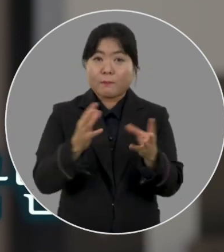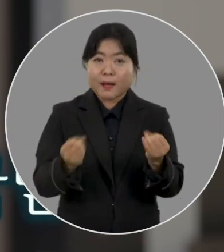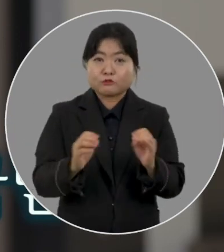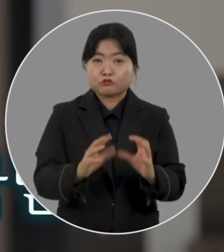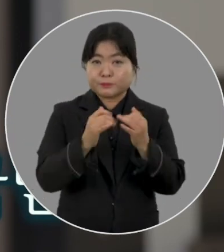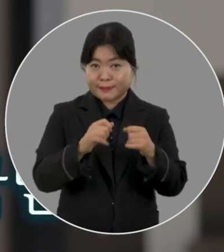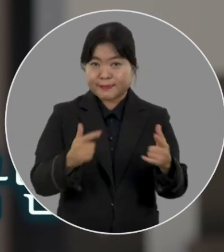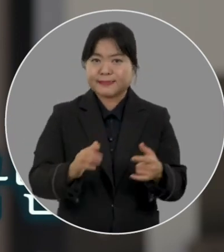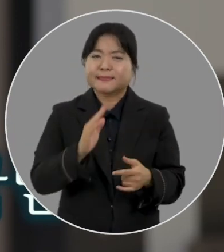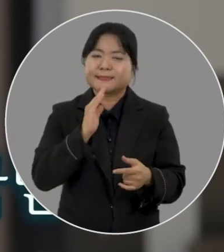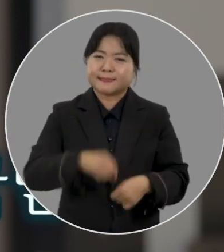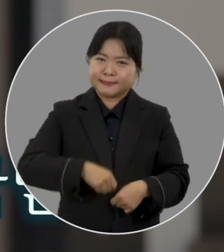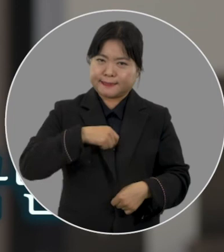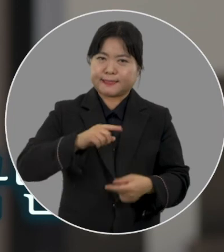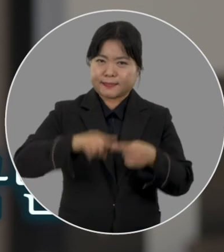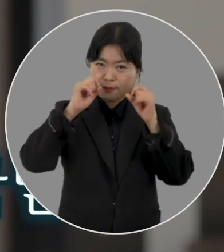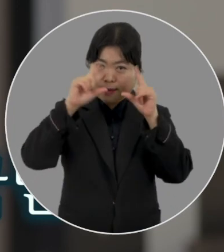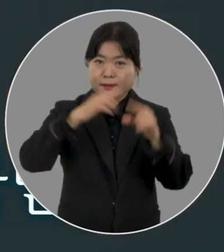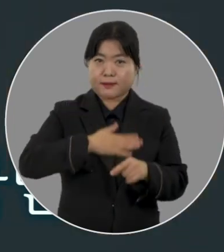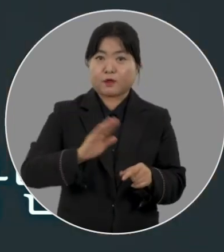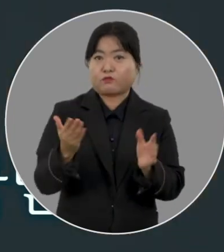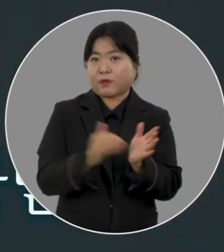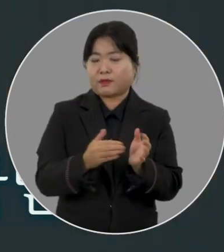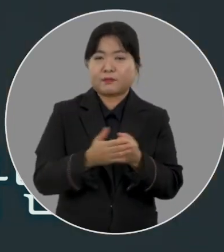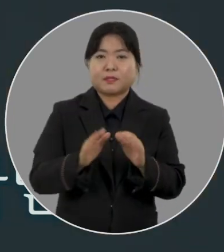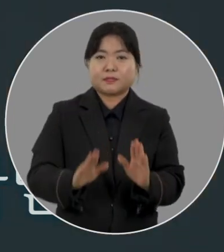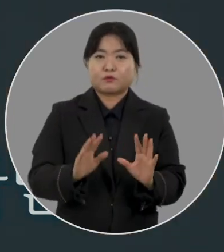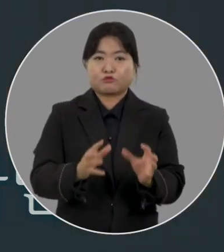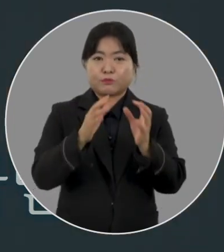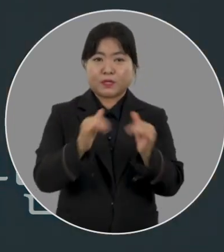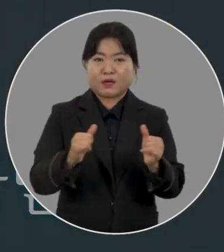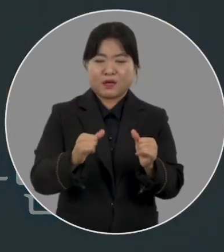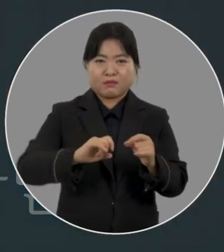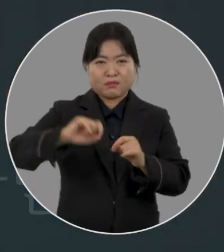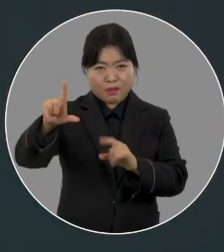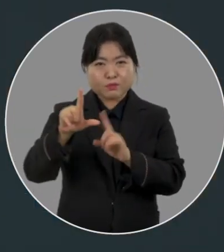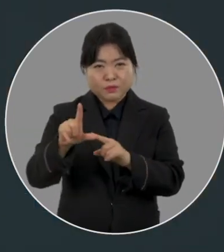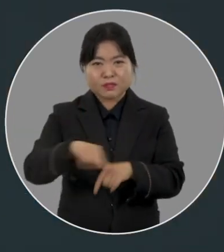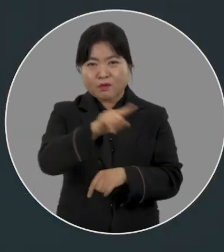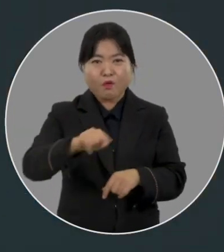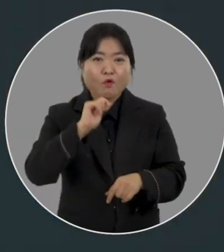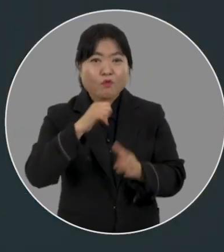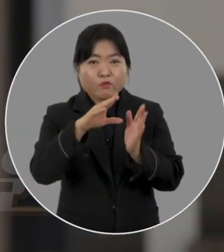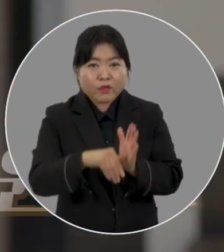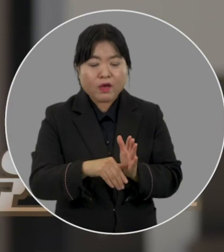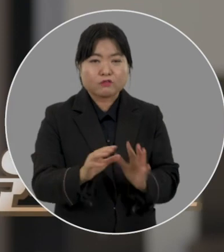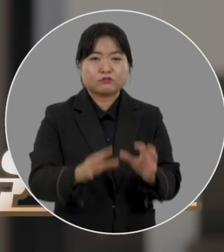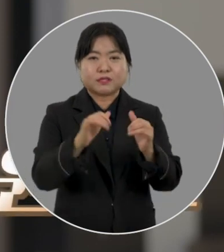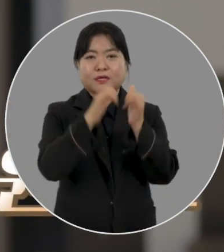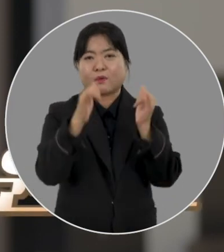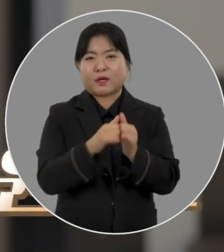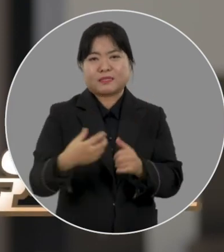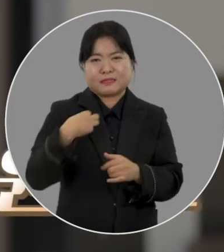많은 국민들이 그 진실을 알게 됨으로써 이제는 국민의 절대 다수가 어려운 시기에